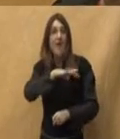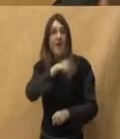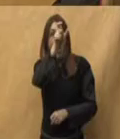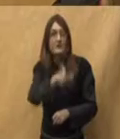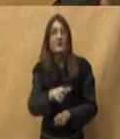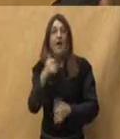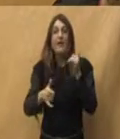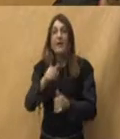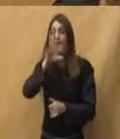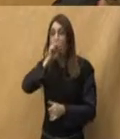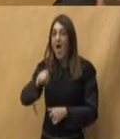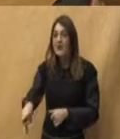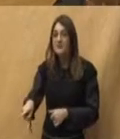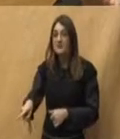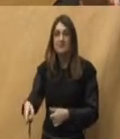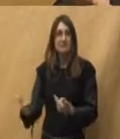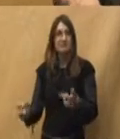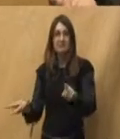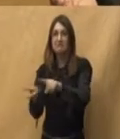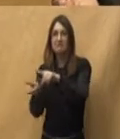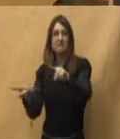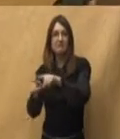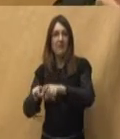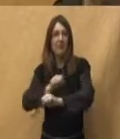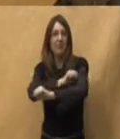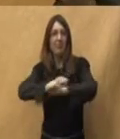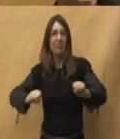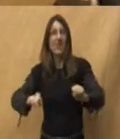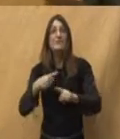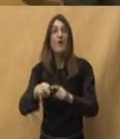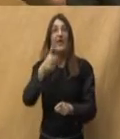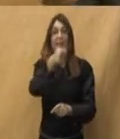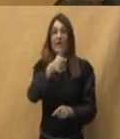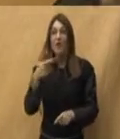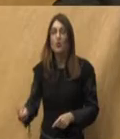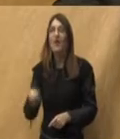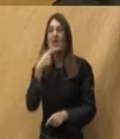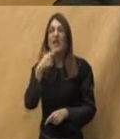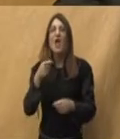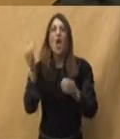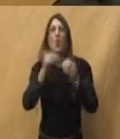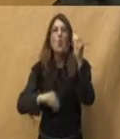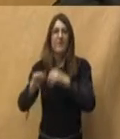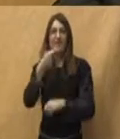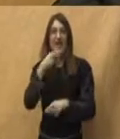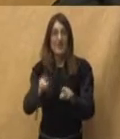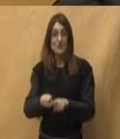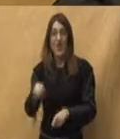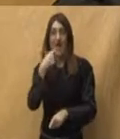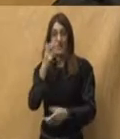gazdarica ili pes. Da, znači... Zašto? Zato što jedni i drugi jedu sintetsku hranu. Hrana pasa se promijenila u